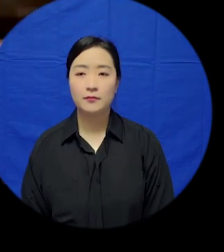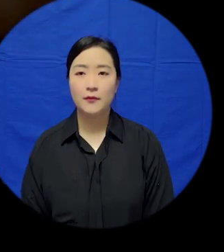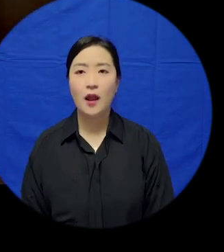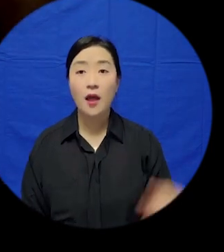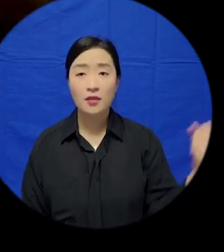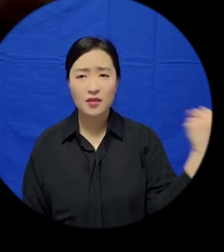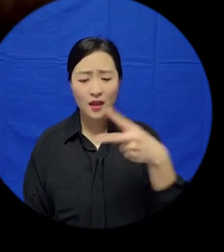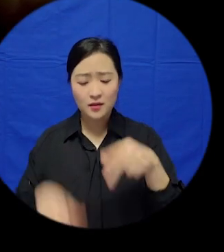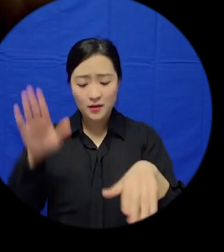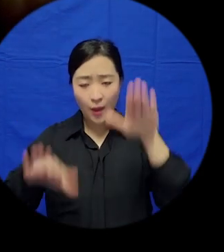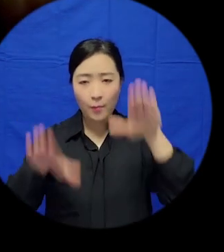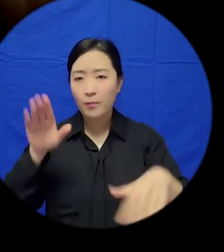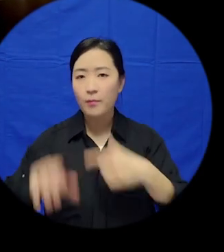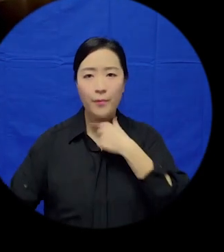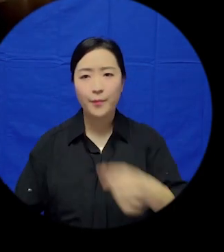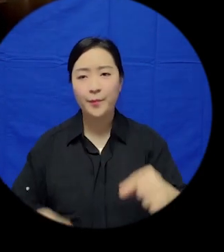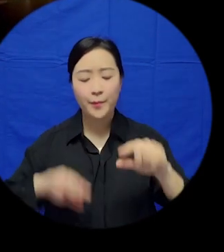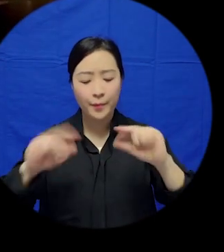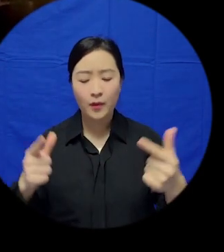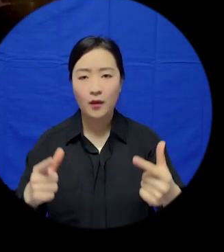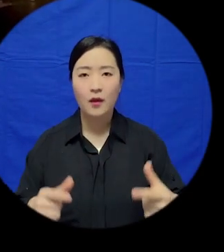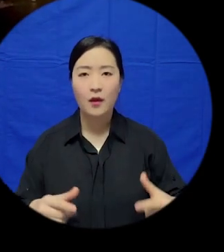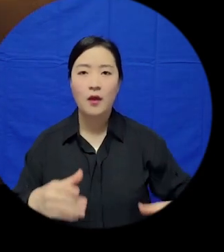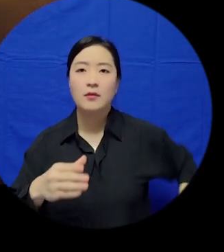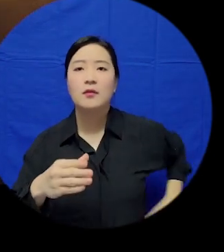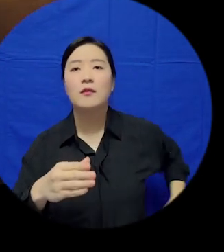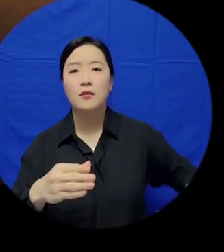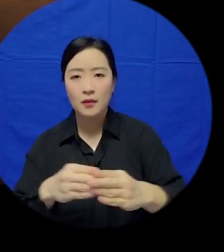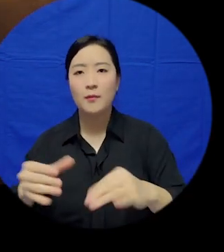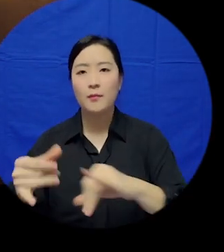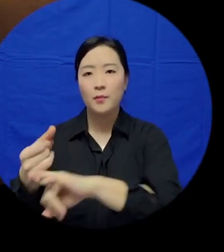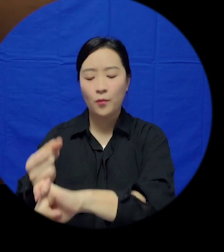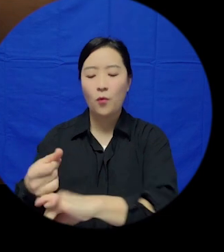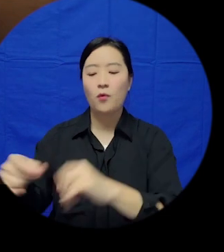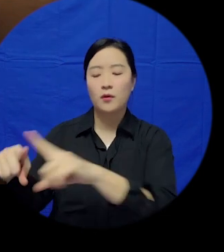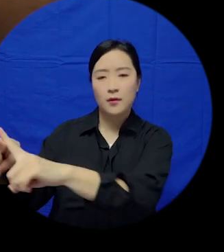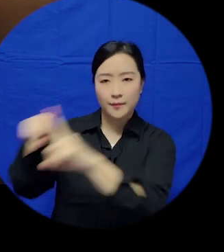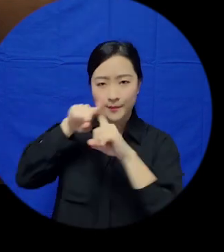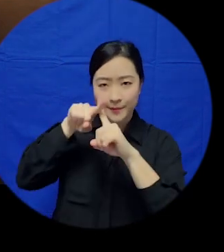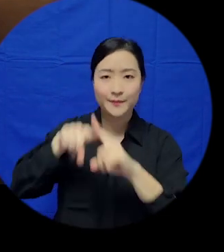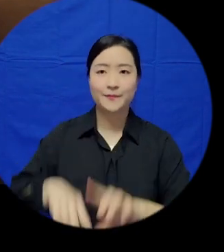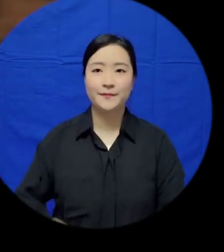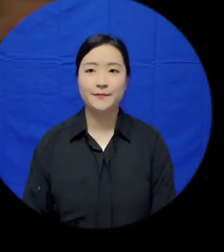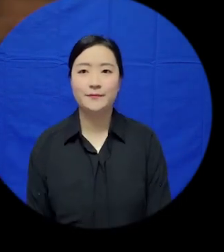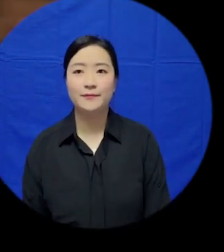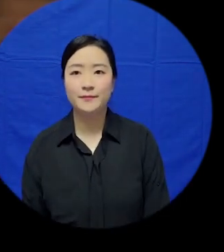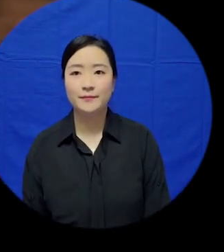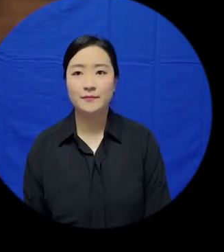다시는 차별받지 않기 위해 힘을 기르자 다짐했습니다.